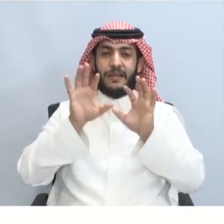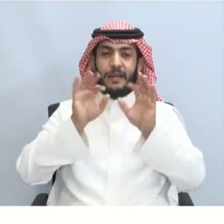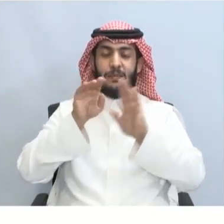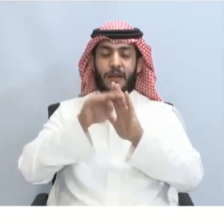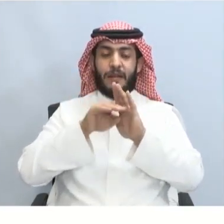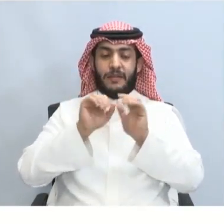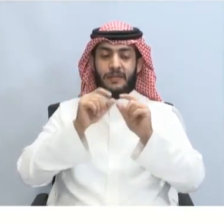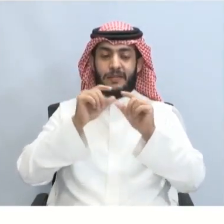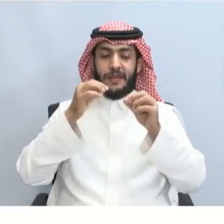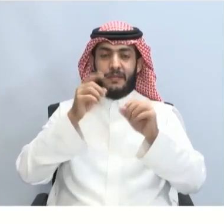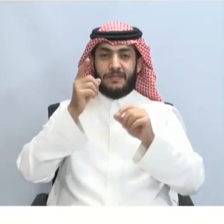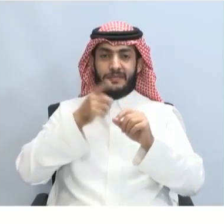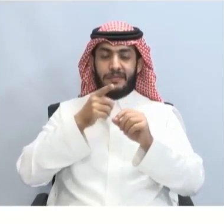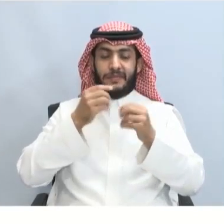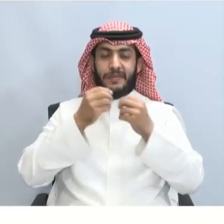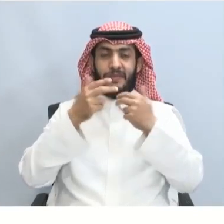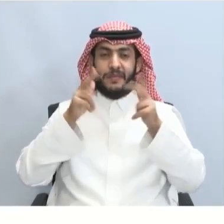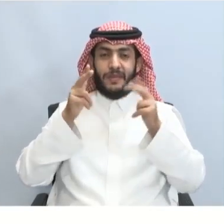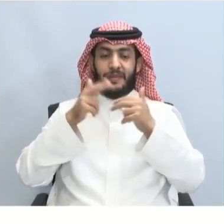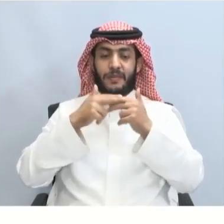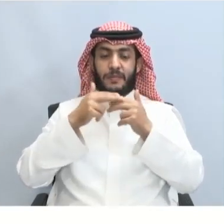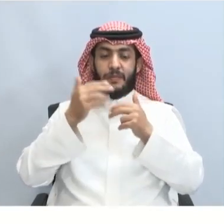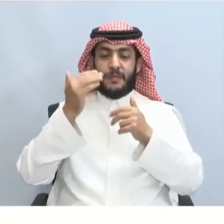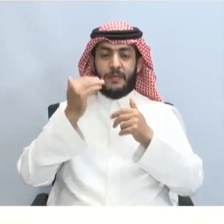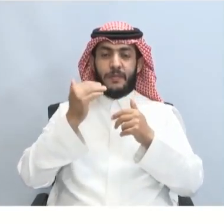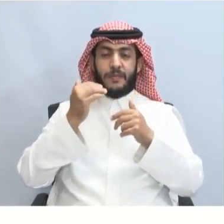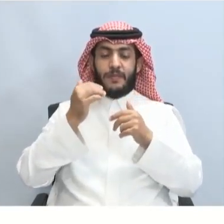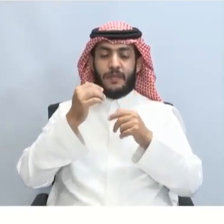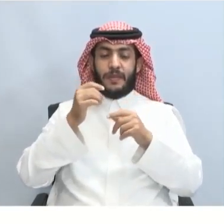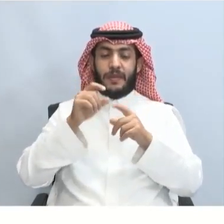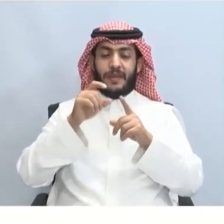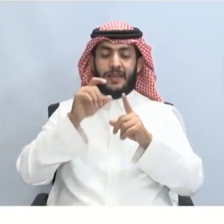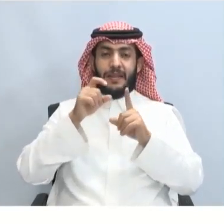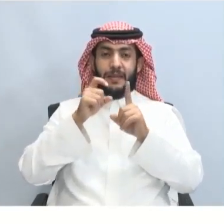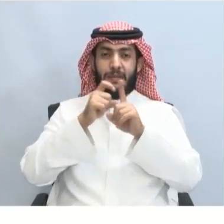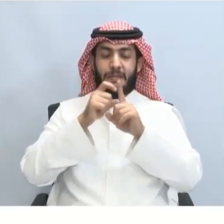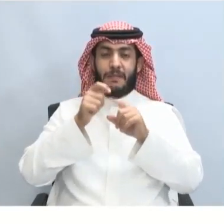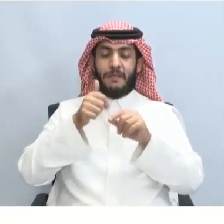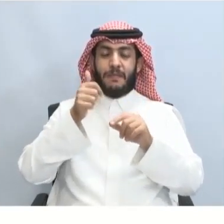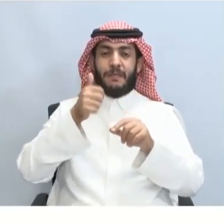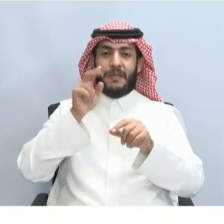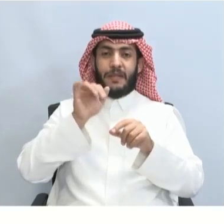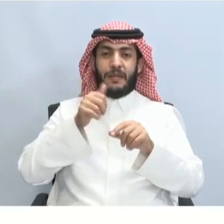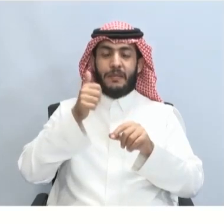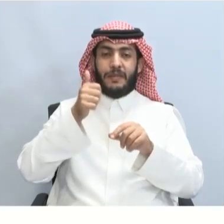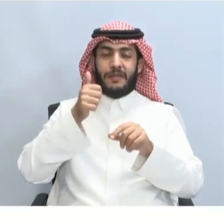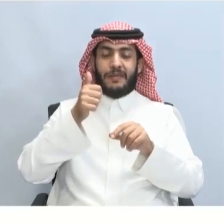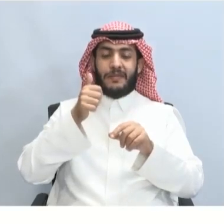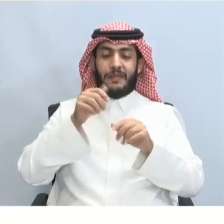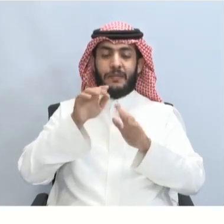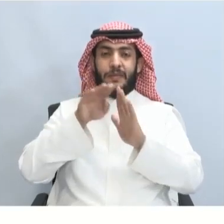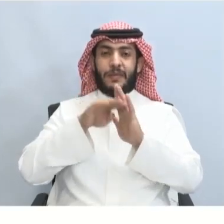هيد وسلاش هيد اغلاق الهيد ثم بدي يتم هنا